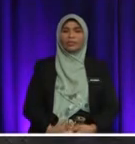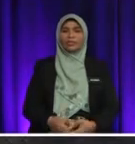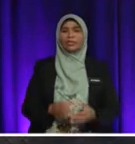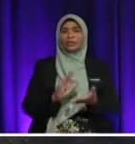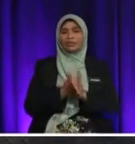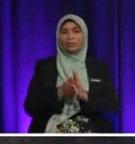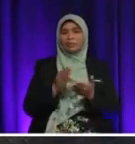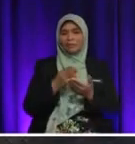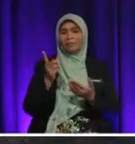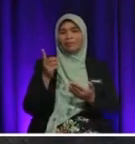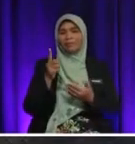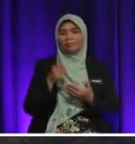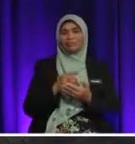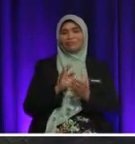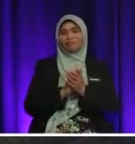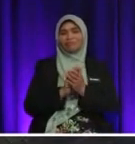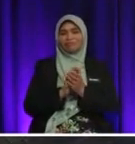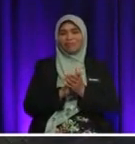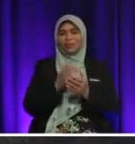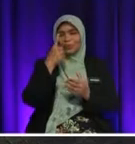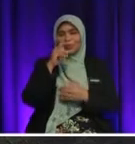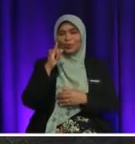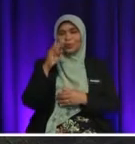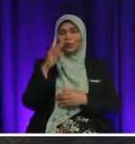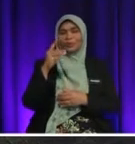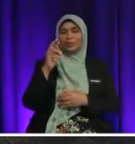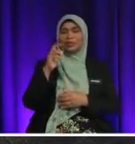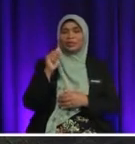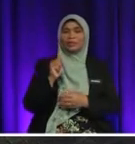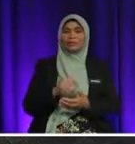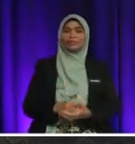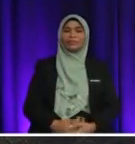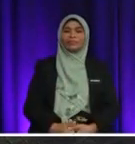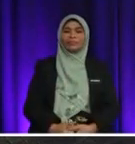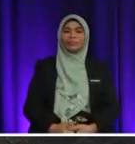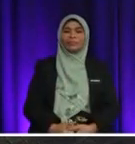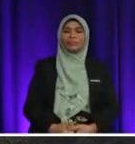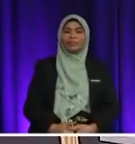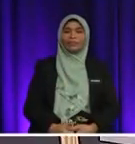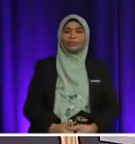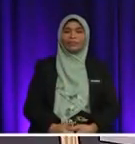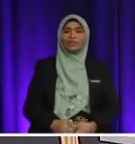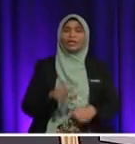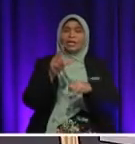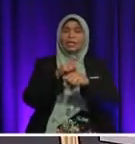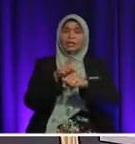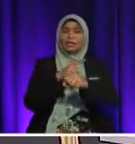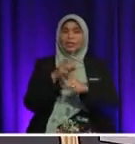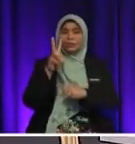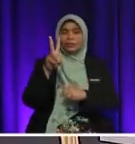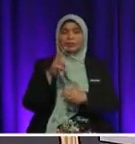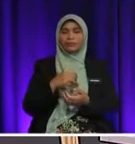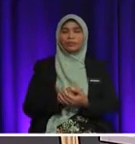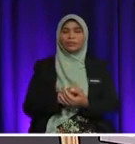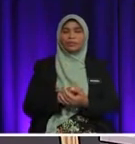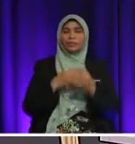dia. Oh, tepuk kawan-kawan. Putra dah ada 3 bintang dah kat sini ni. Kita pergi pada latihan pengukuhan 2. Baik cikgu, silakan. Okey,